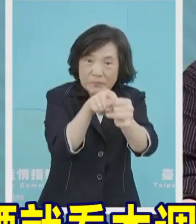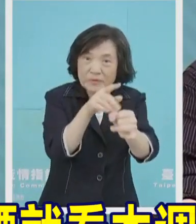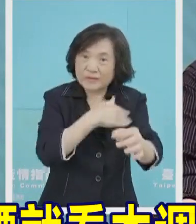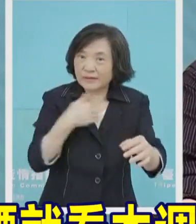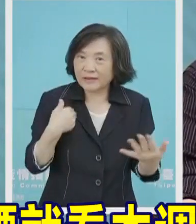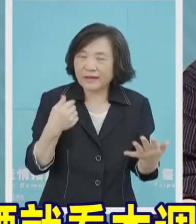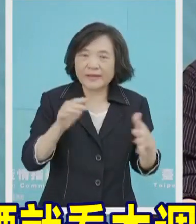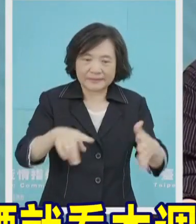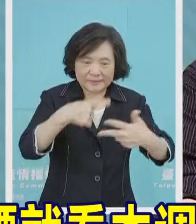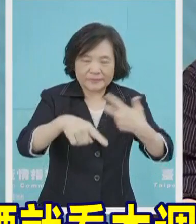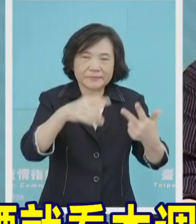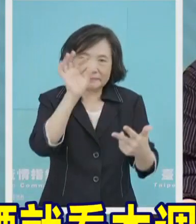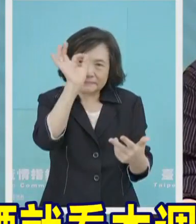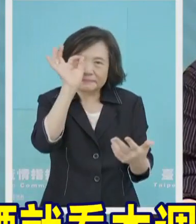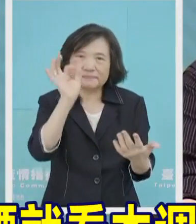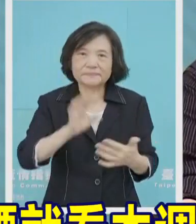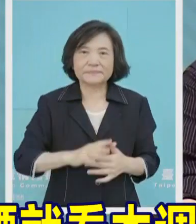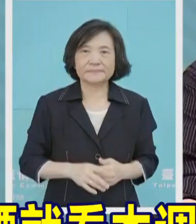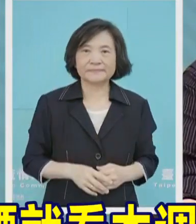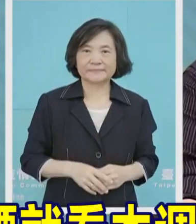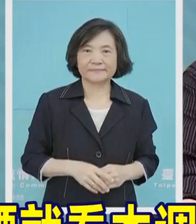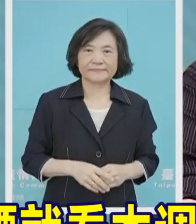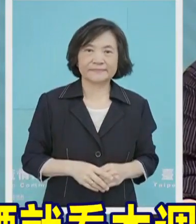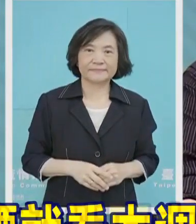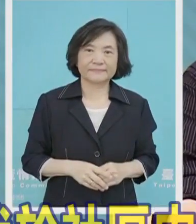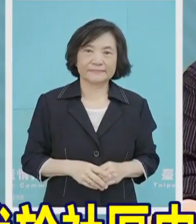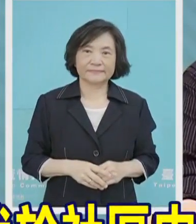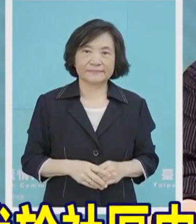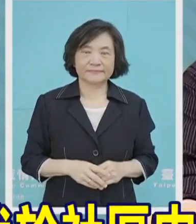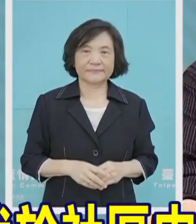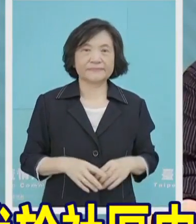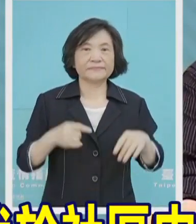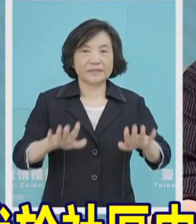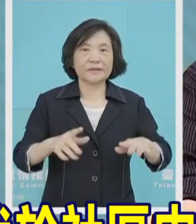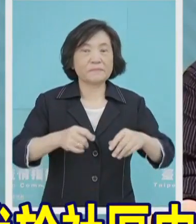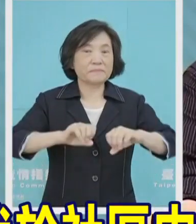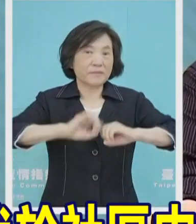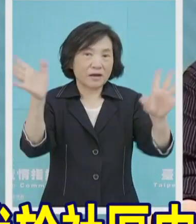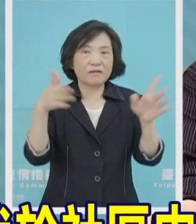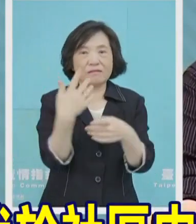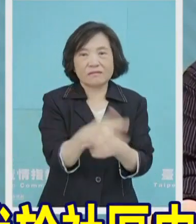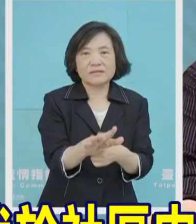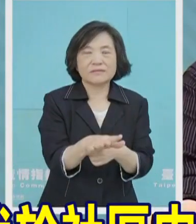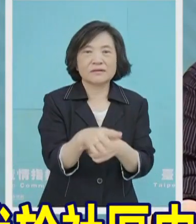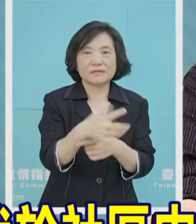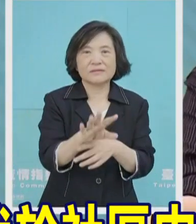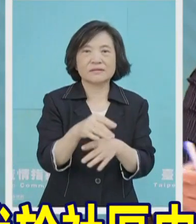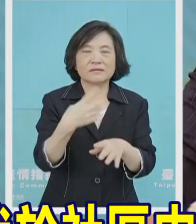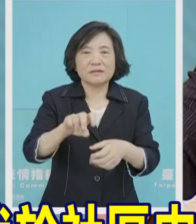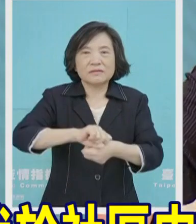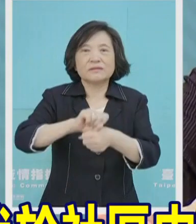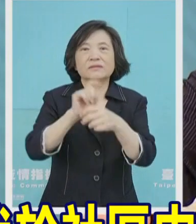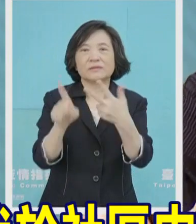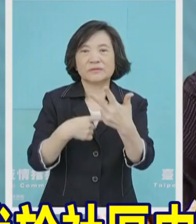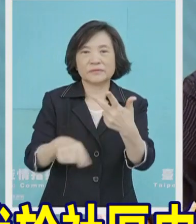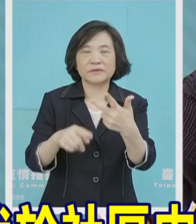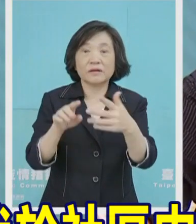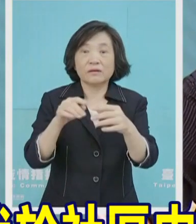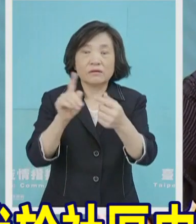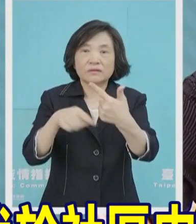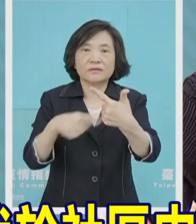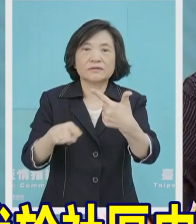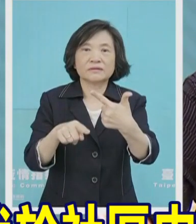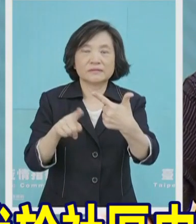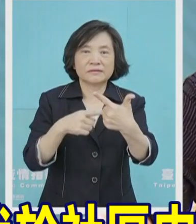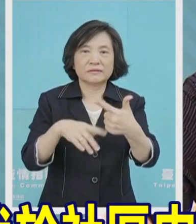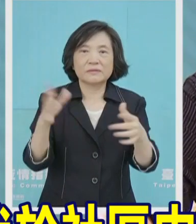拜，那么。今天公布还有死亡案例又增加6例啊，总死亡人数已